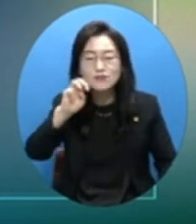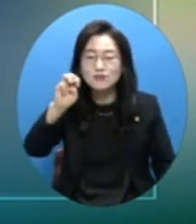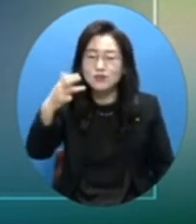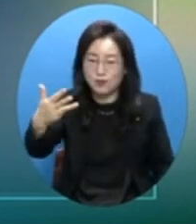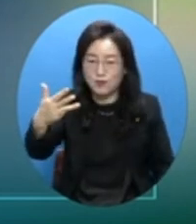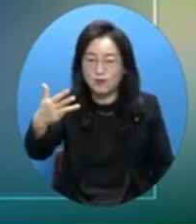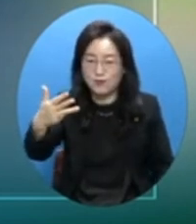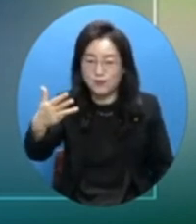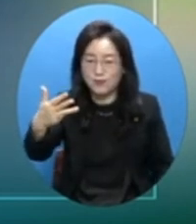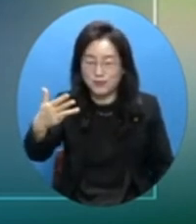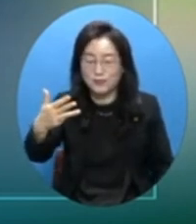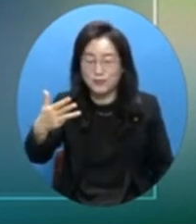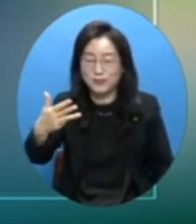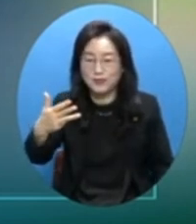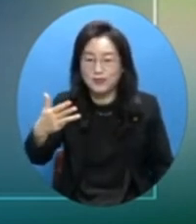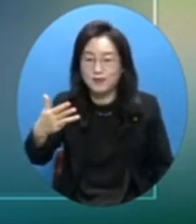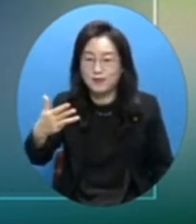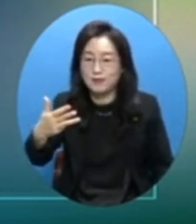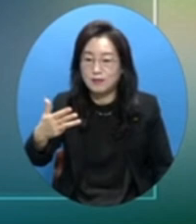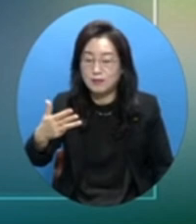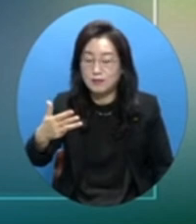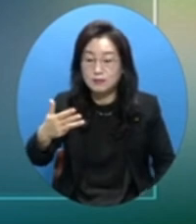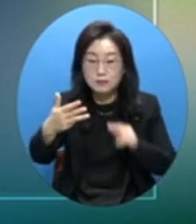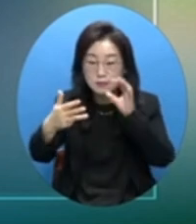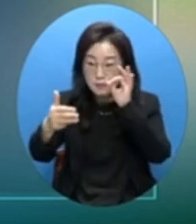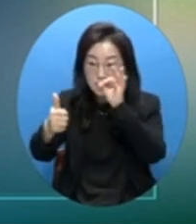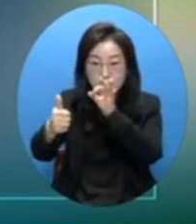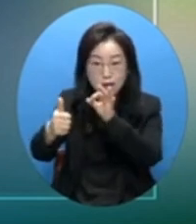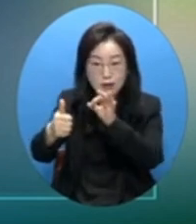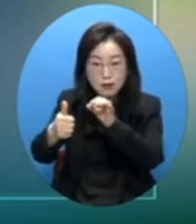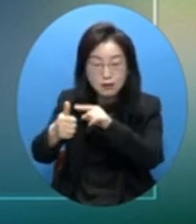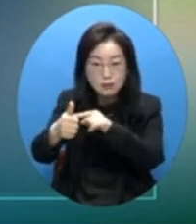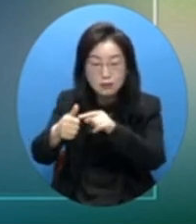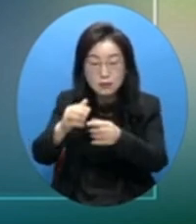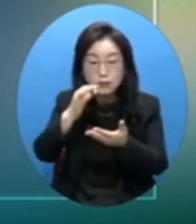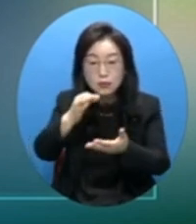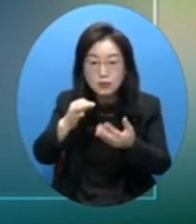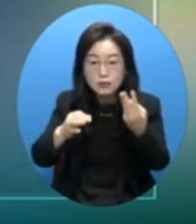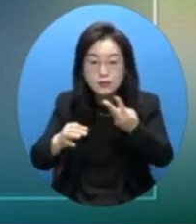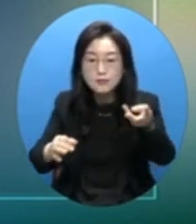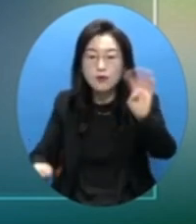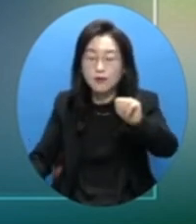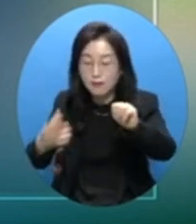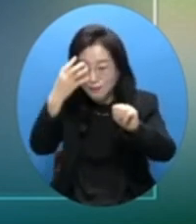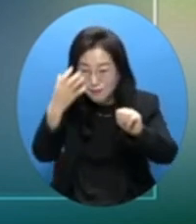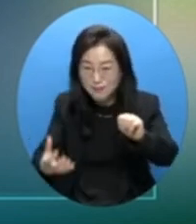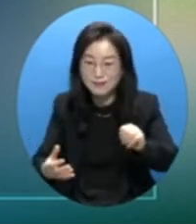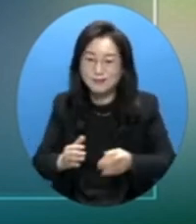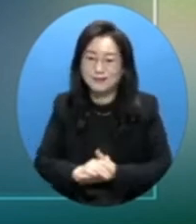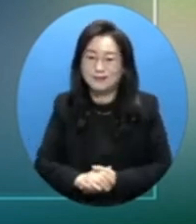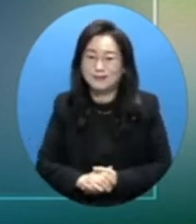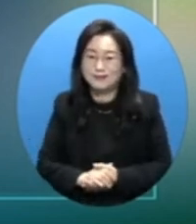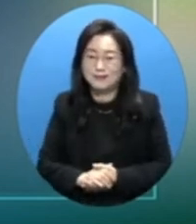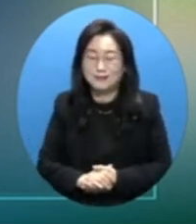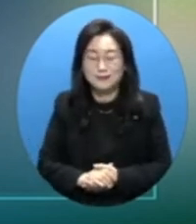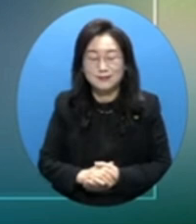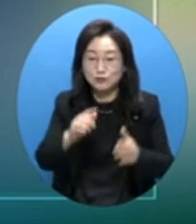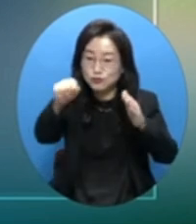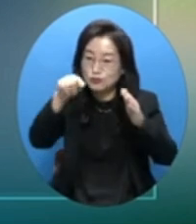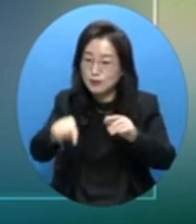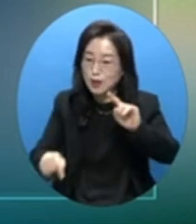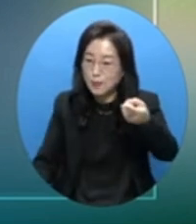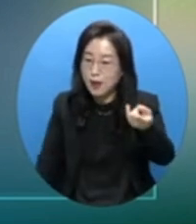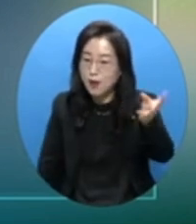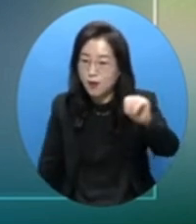그런데요 재단의 3천억 대가 됩니다 조금 있죠 그런데 그중에 한 100억